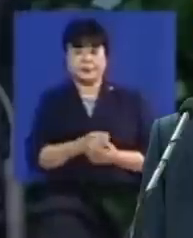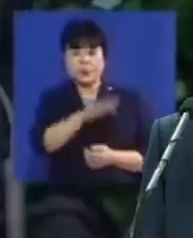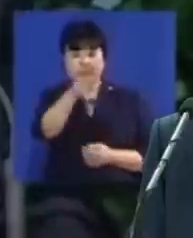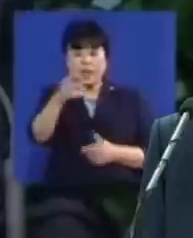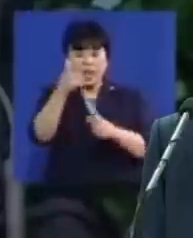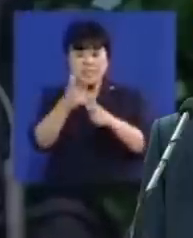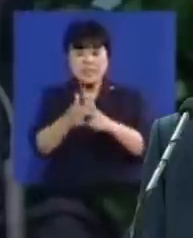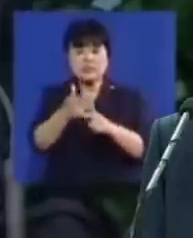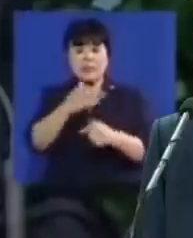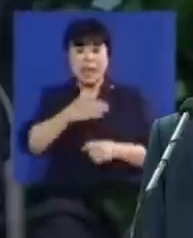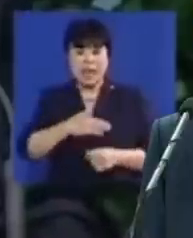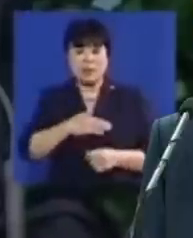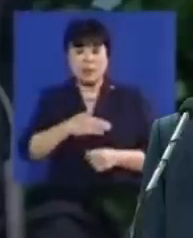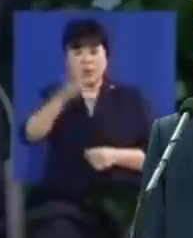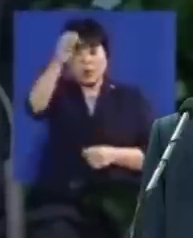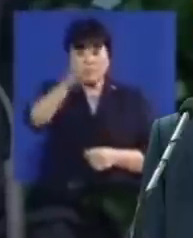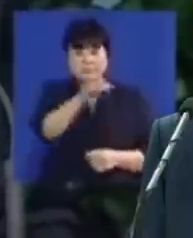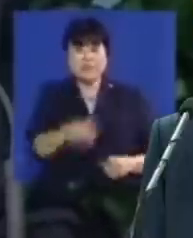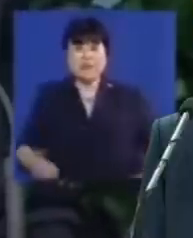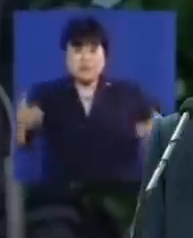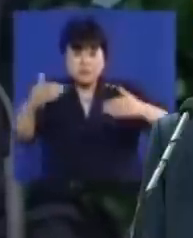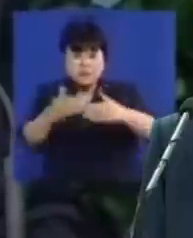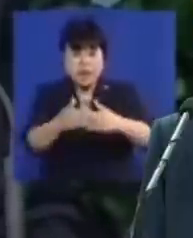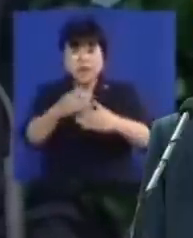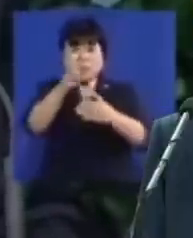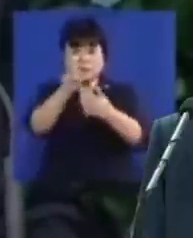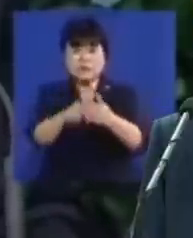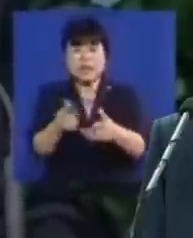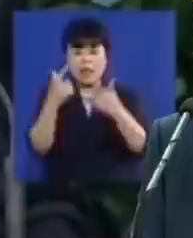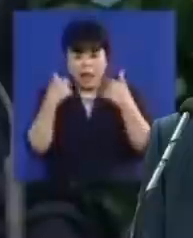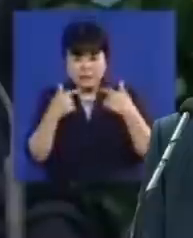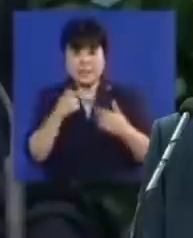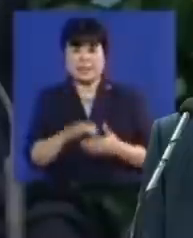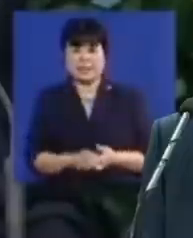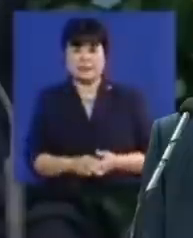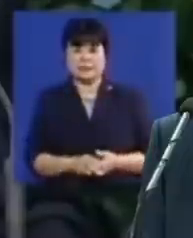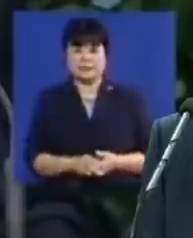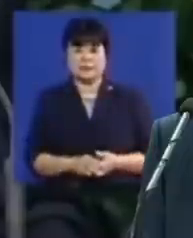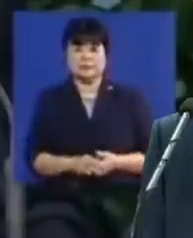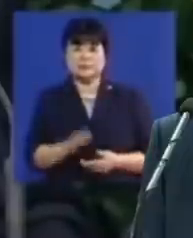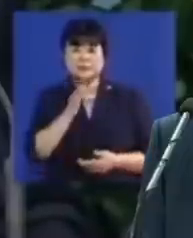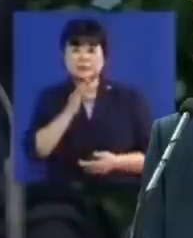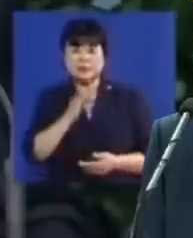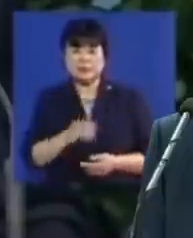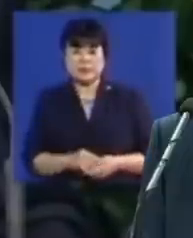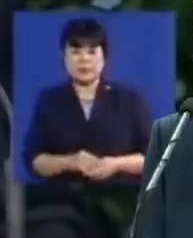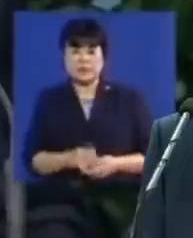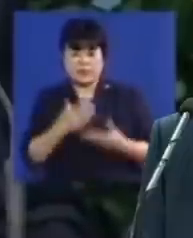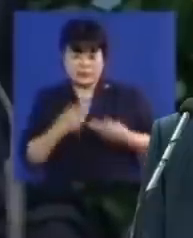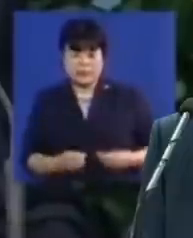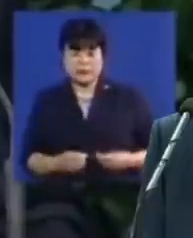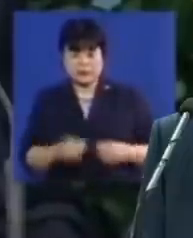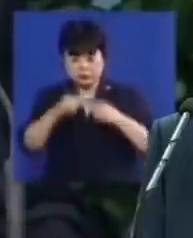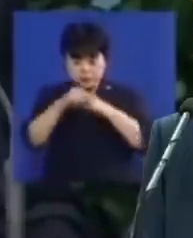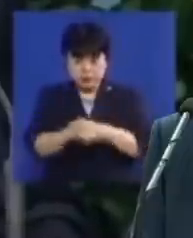우리들이 예수님을 알고 그 십자가를 끌어안고 있으면 언제나 이와 같은 극단적인 좌절감이